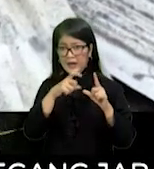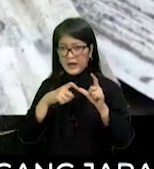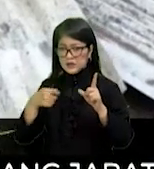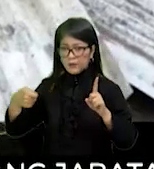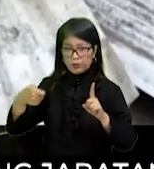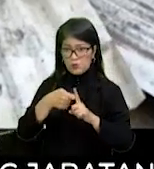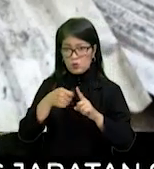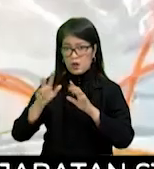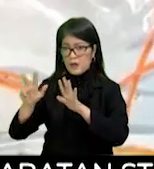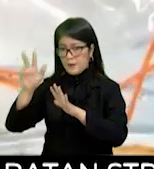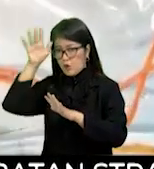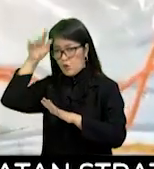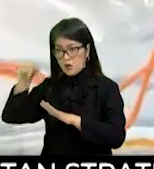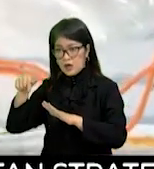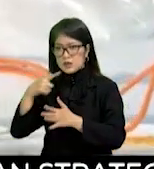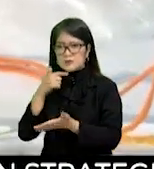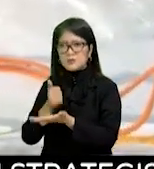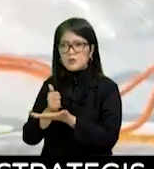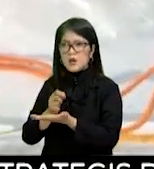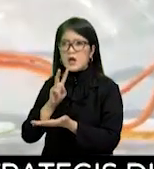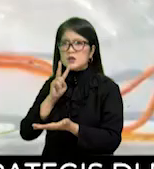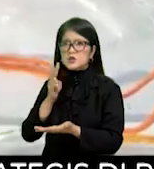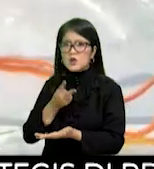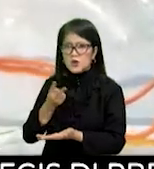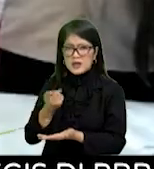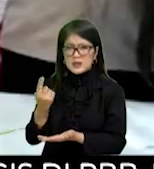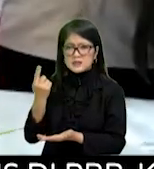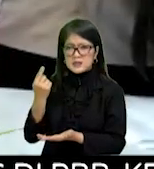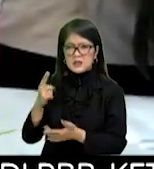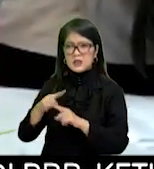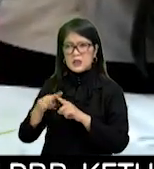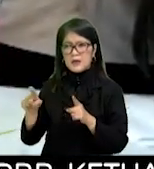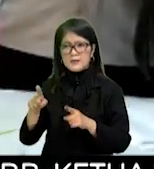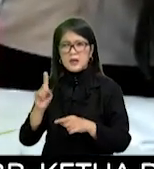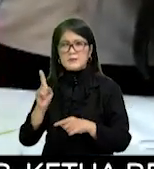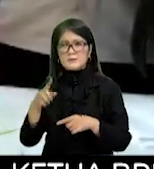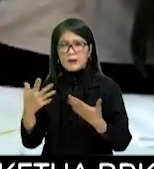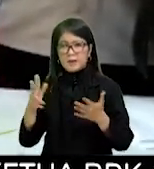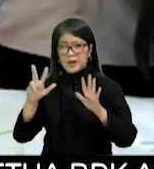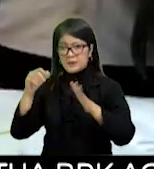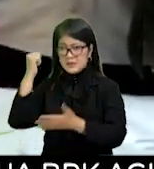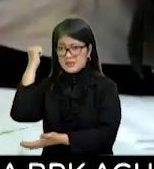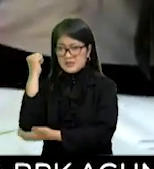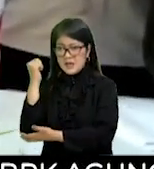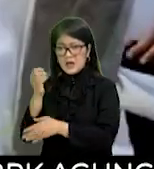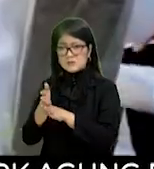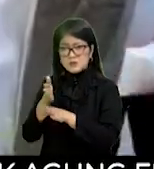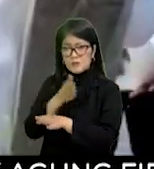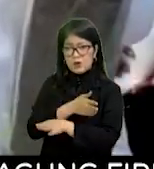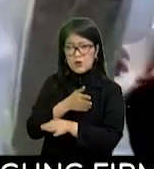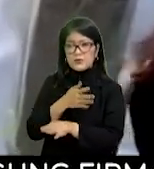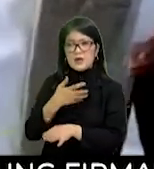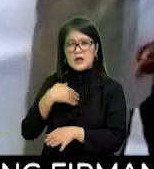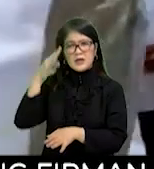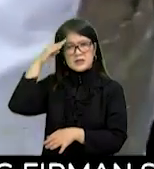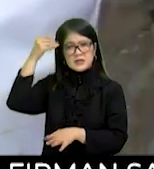sendiri setelah sebelumnya gagal diusir dari lahan tempat dia bekerja. Kedelapan tersangka diketahui telah merencanakan pembunuhan.